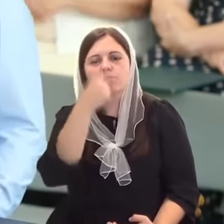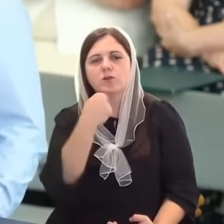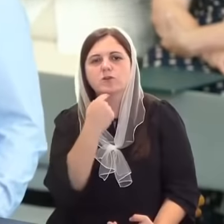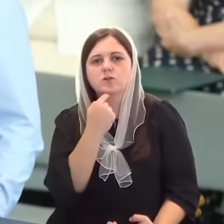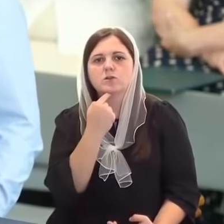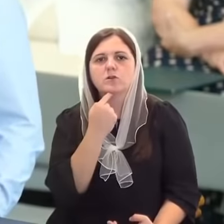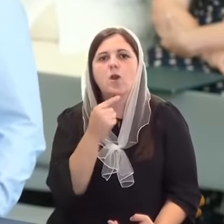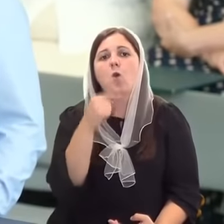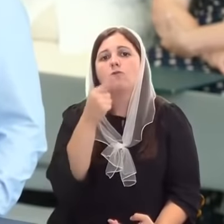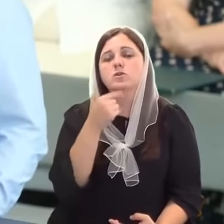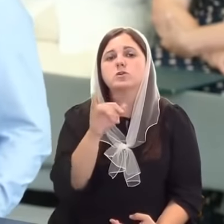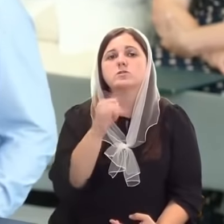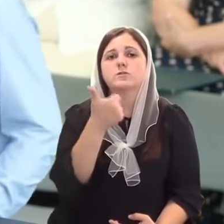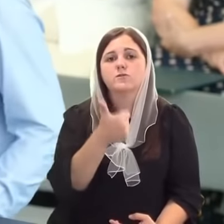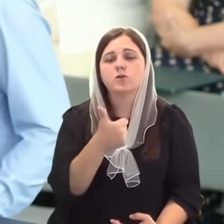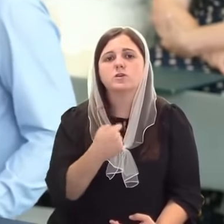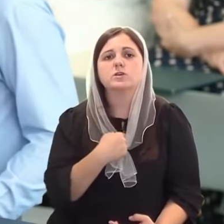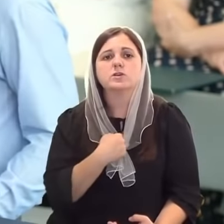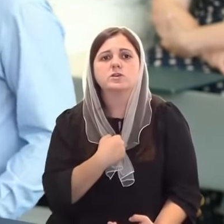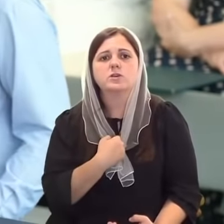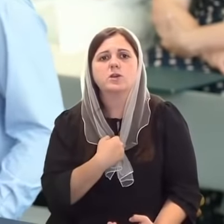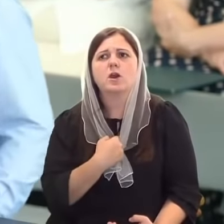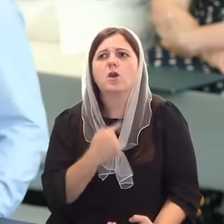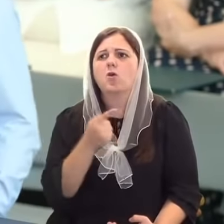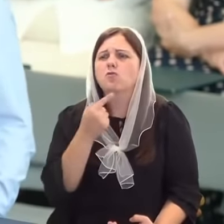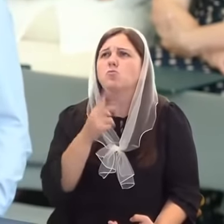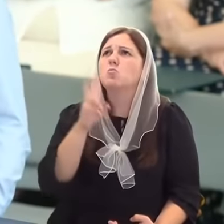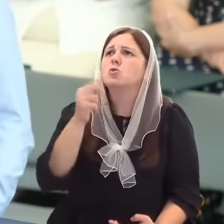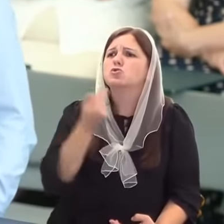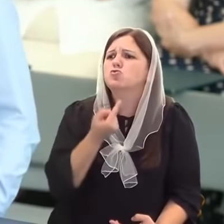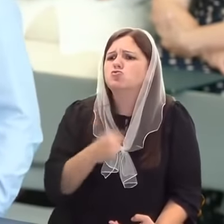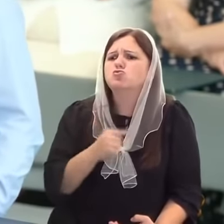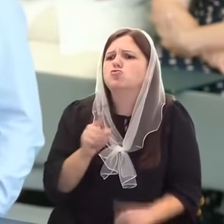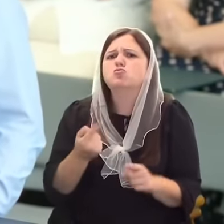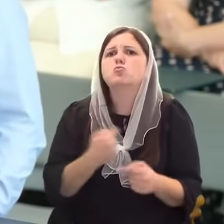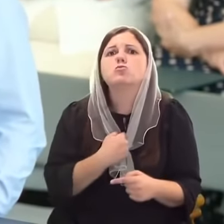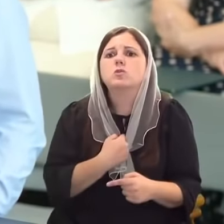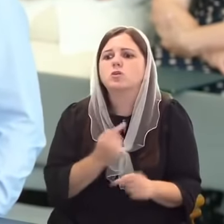была хорошая речь. И я говорю, Господь, почему не они, почему я?